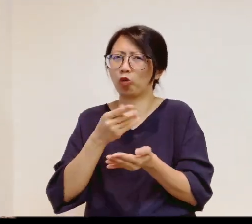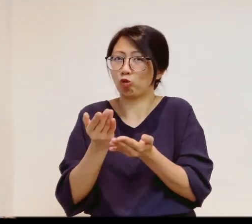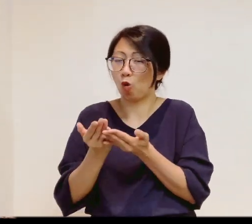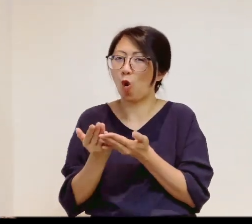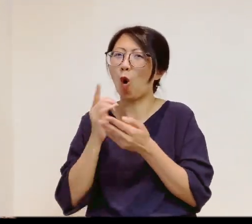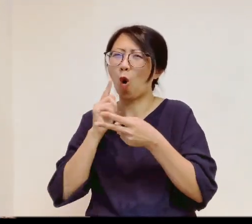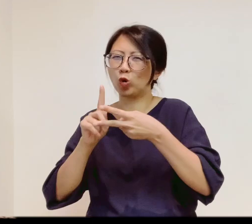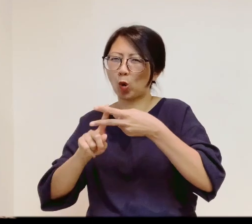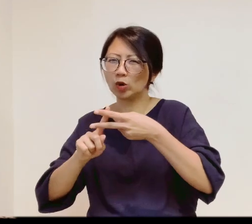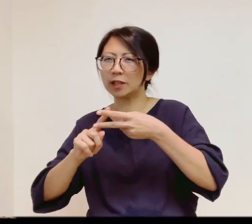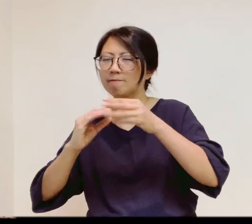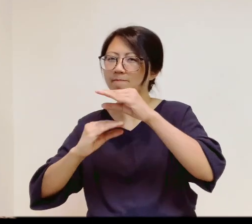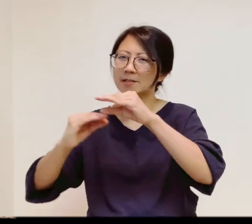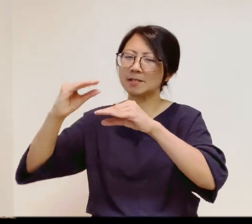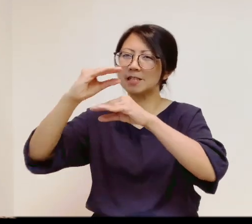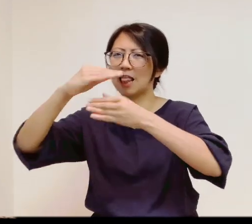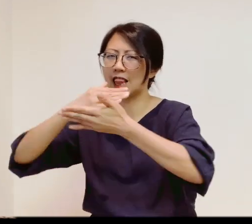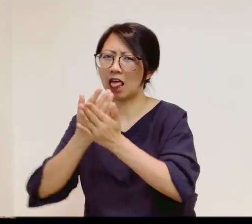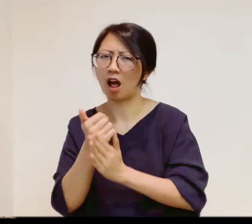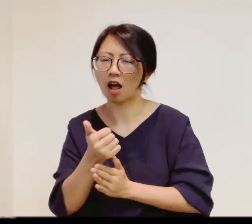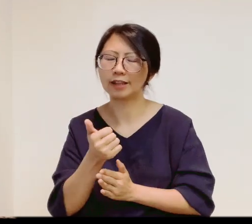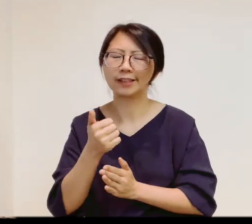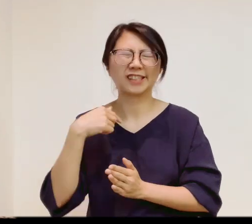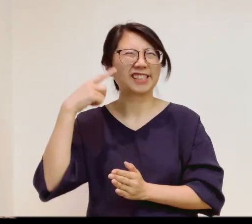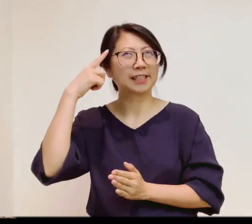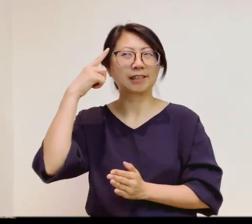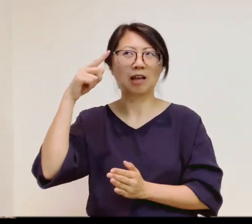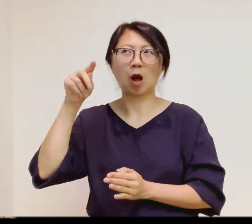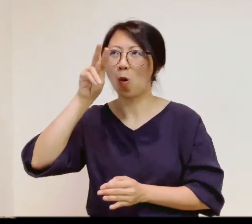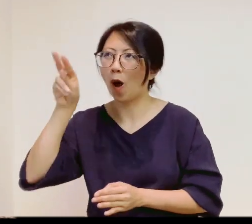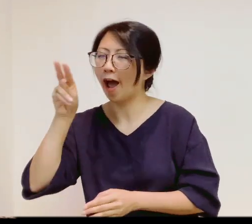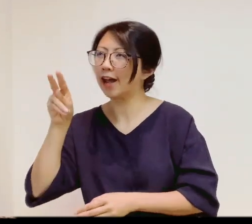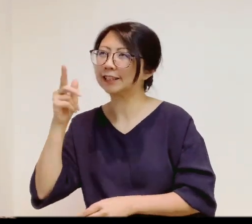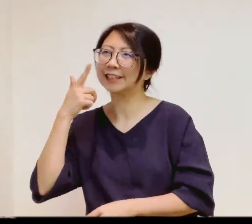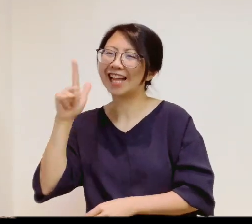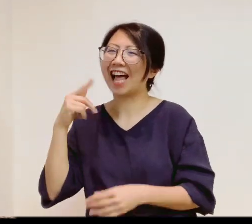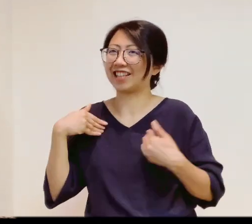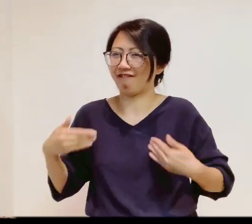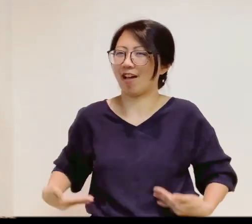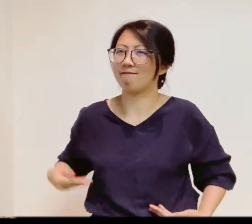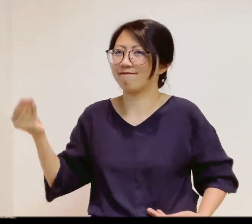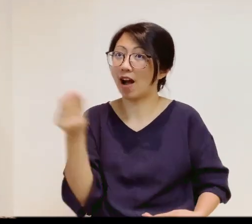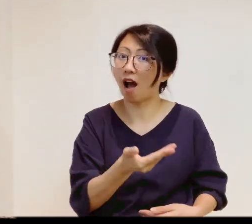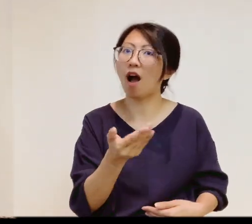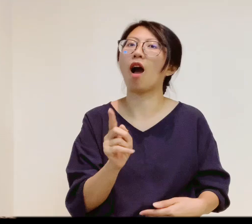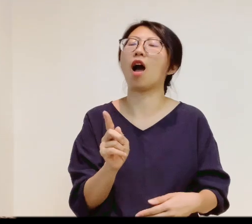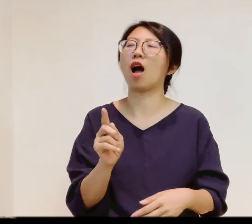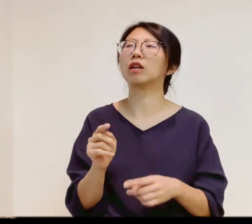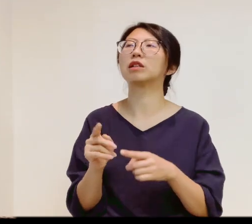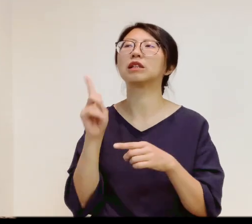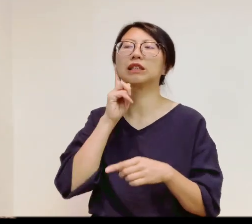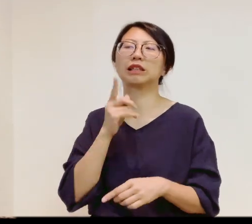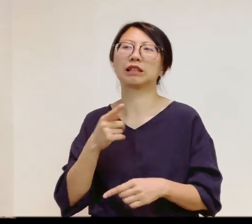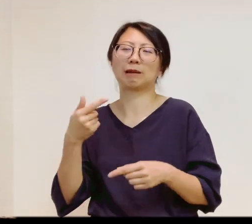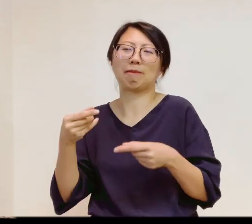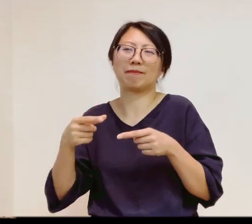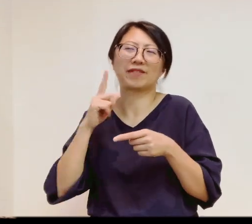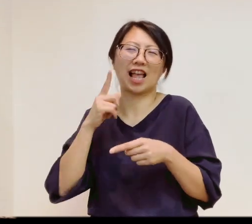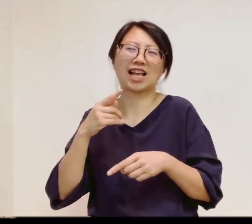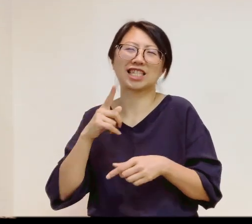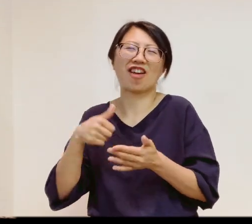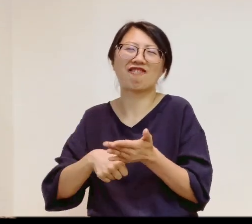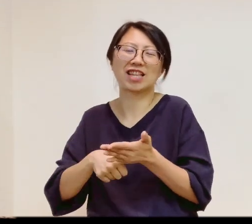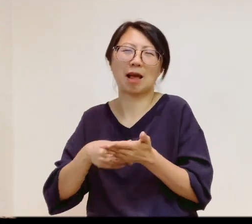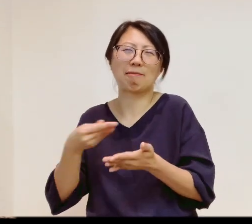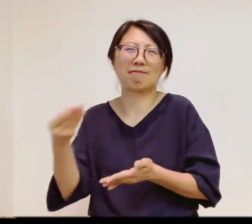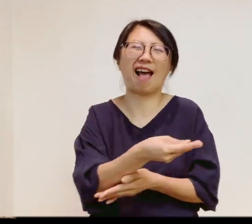書，特別係想去讀工程咧，咁結果咧就幫佢咧係轉換身份。所以轉換身份就係咧揾咗一個即係失咗蹤